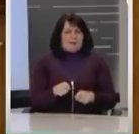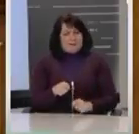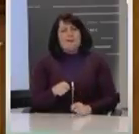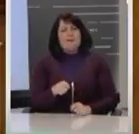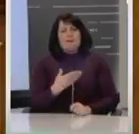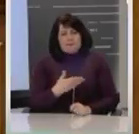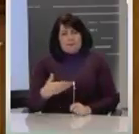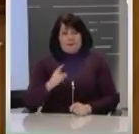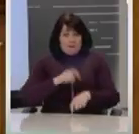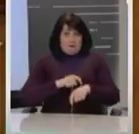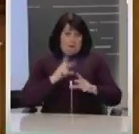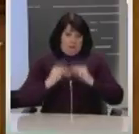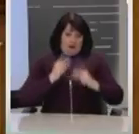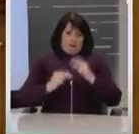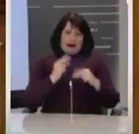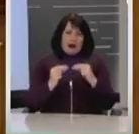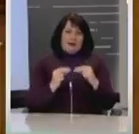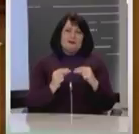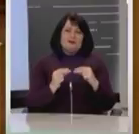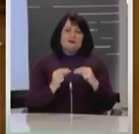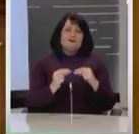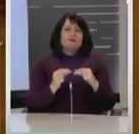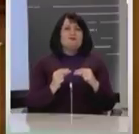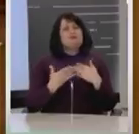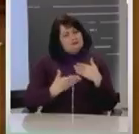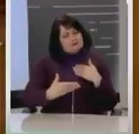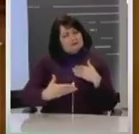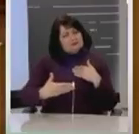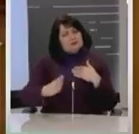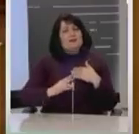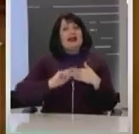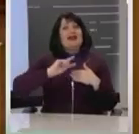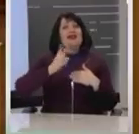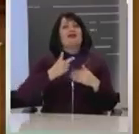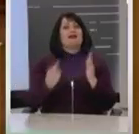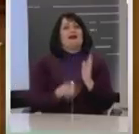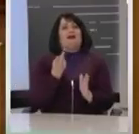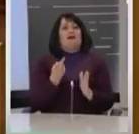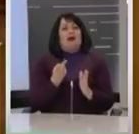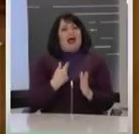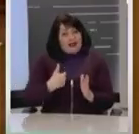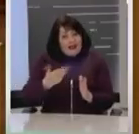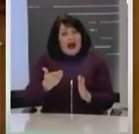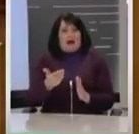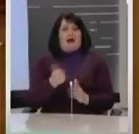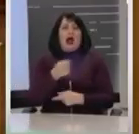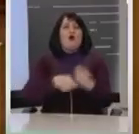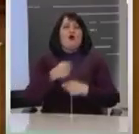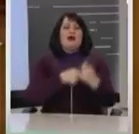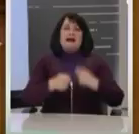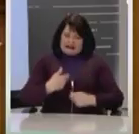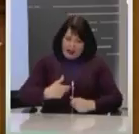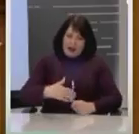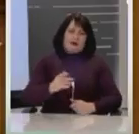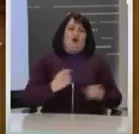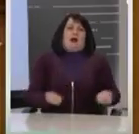Ενώ τη στιγμή που μιλάμε βρίσκεται σε εξέλιξη και δεύτερη έξοδος, πρόκειται για μια στις αγορές, πρόκειται